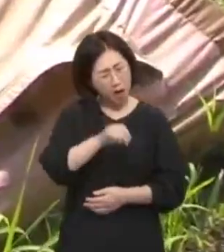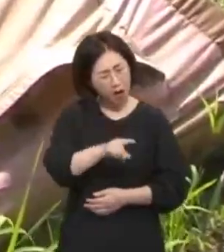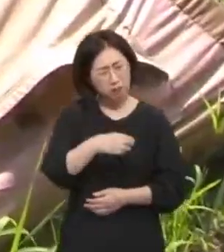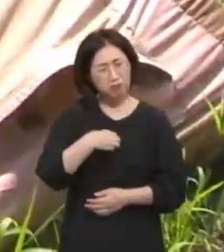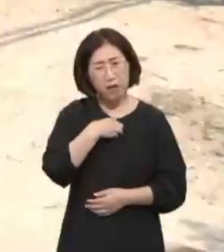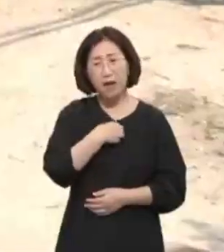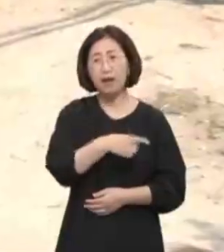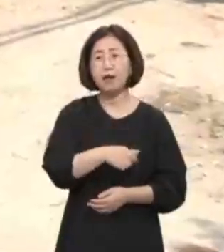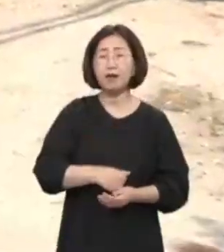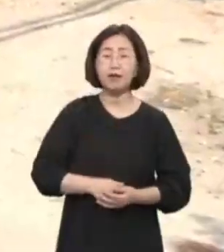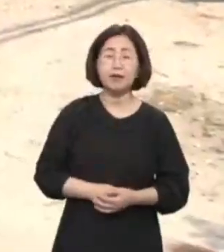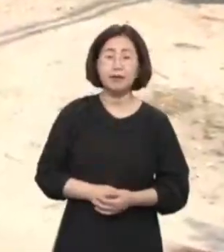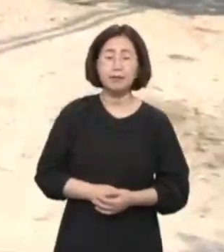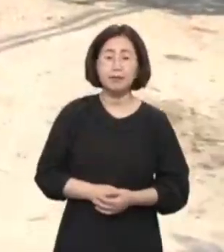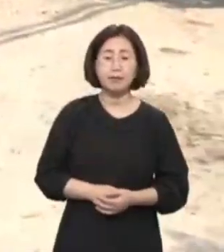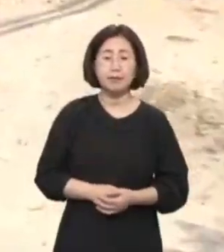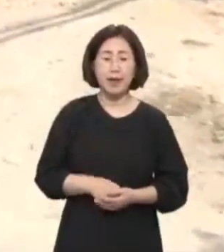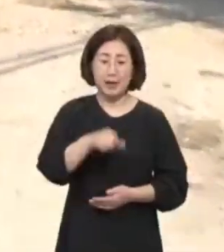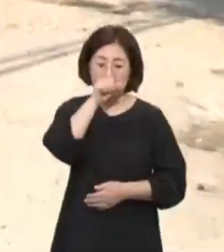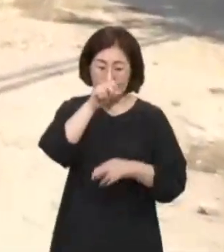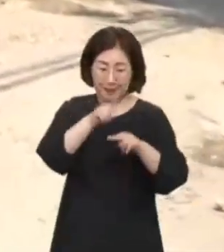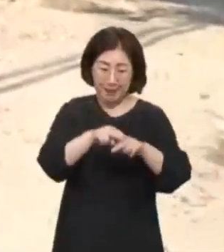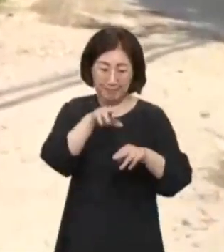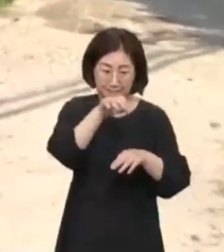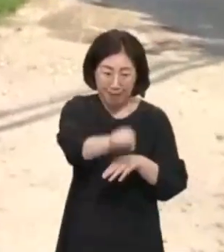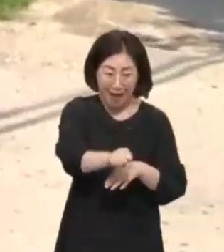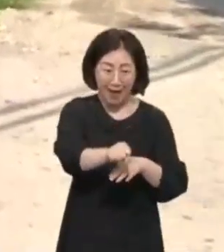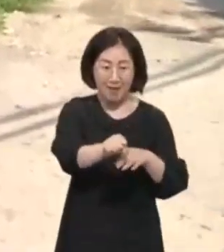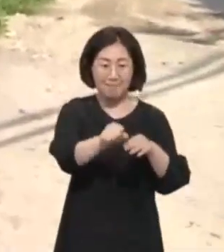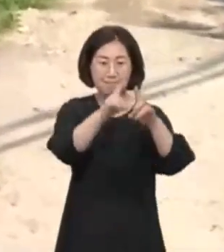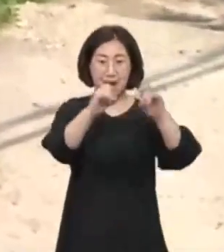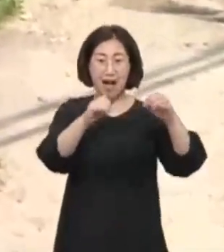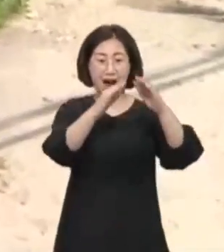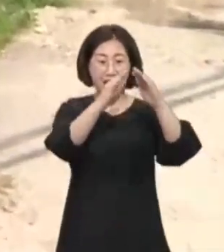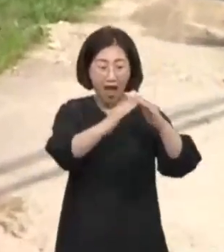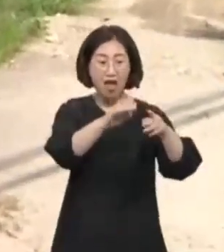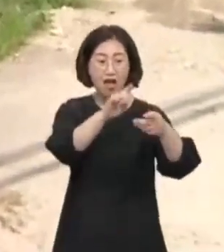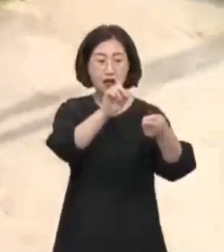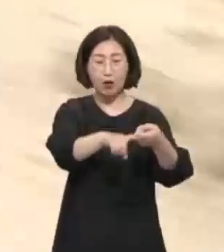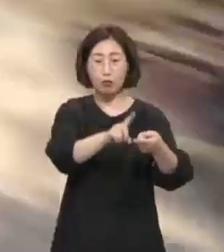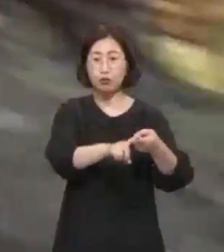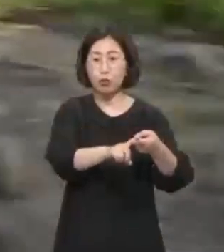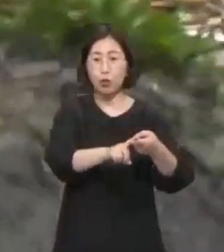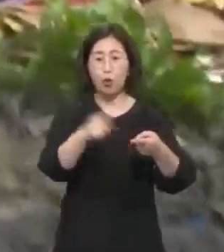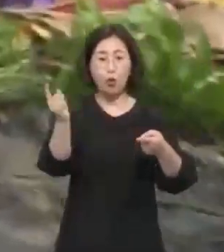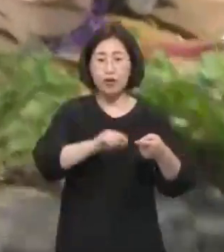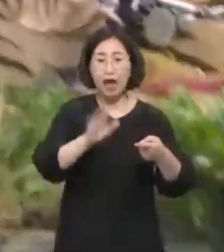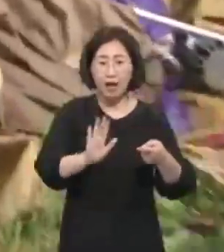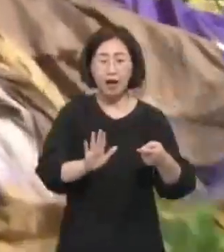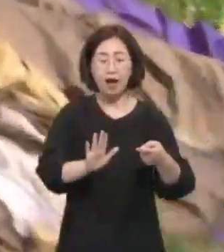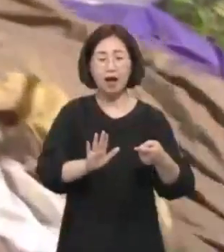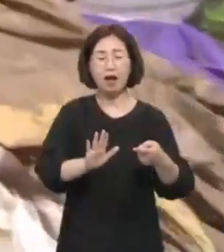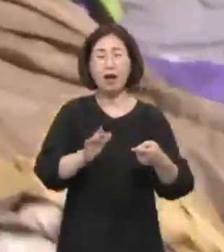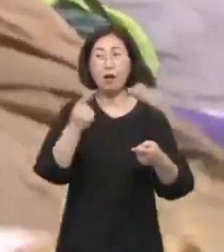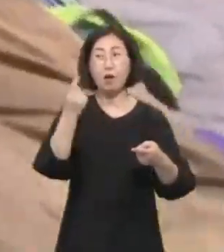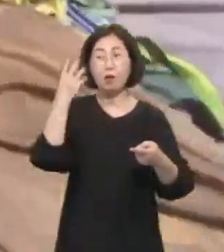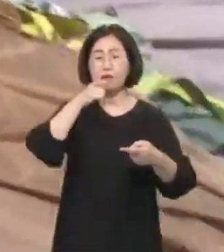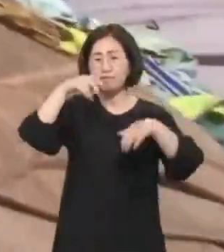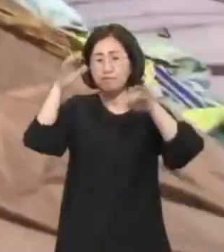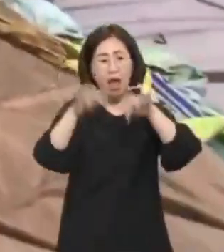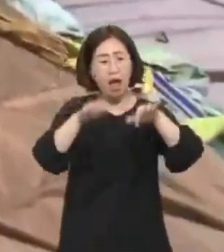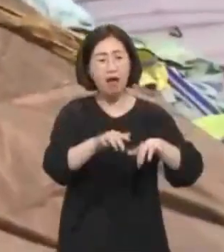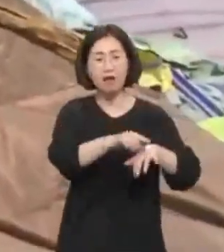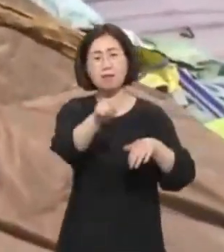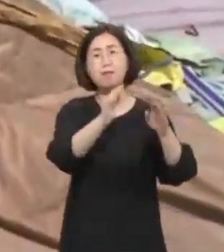보입니다. 이처럼 명당 자리를 잡아놓고 걷어가지 않는 이른바 알박기 텐트들이 지난달 내린 기록적인 폭우에 완전히